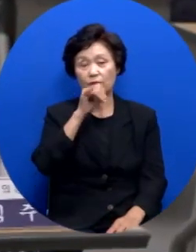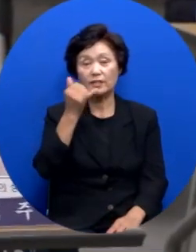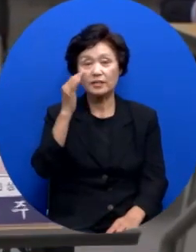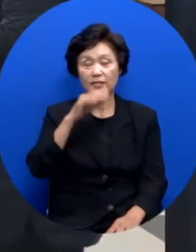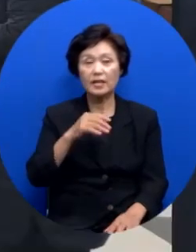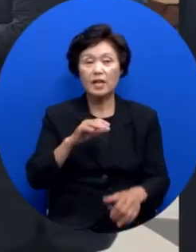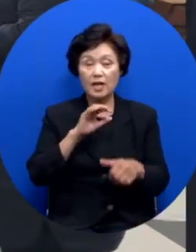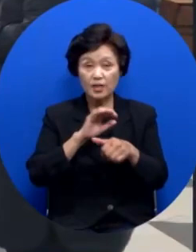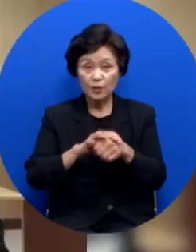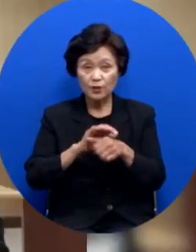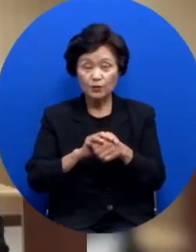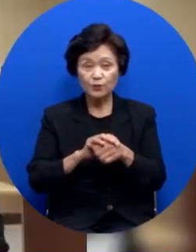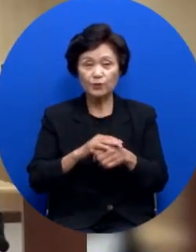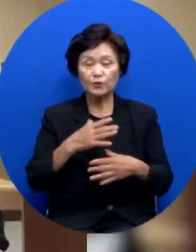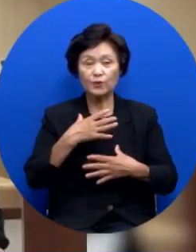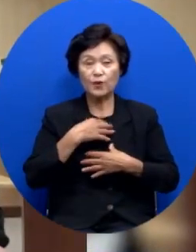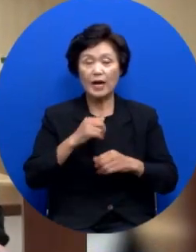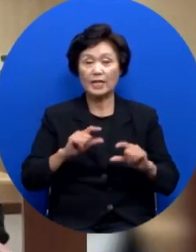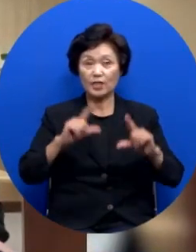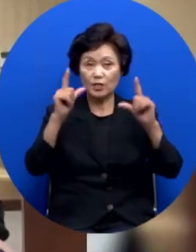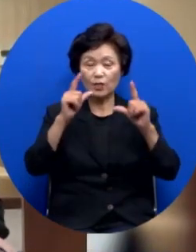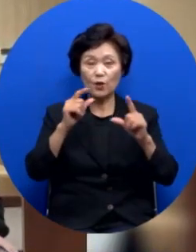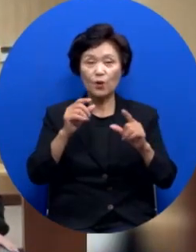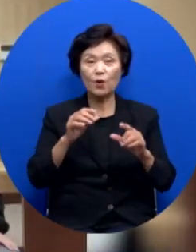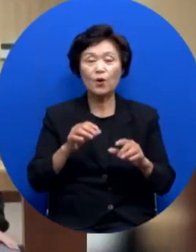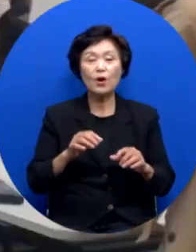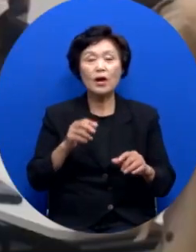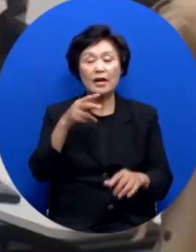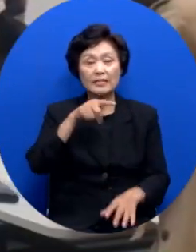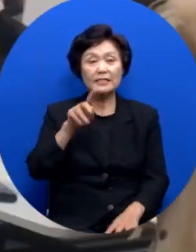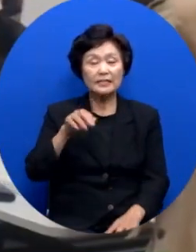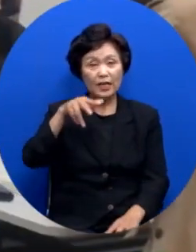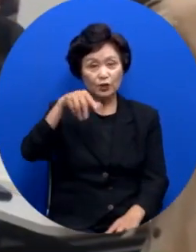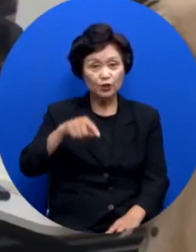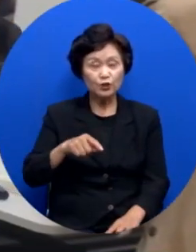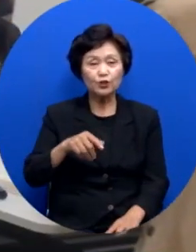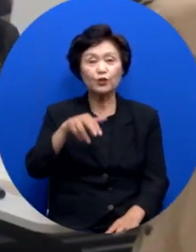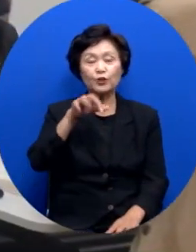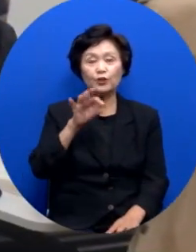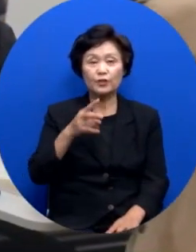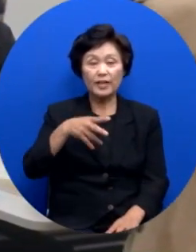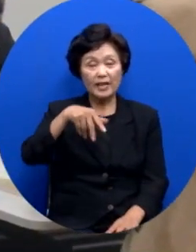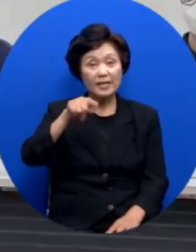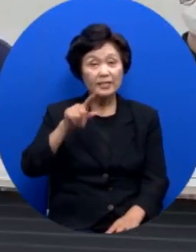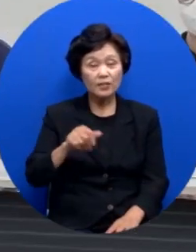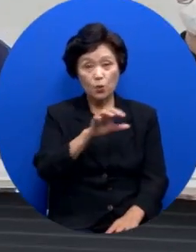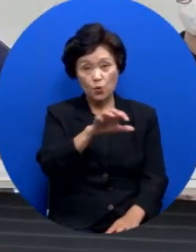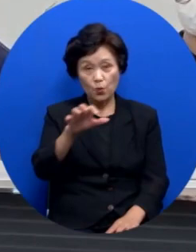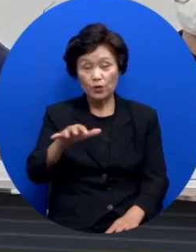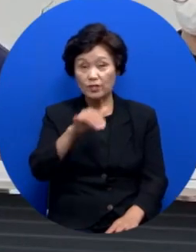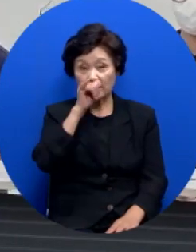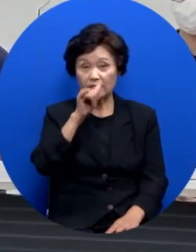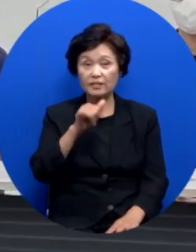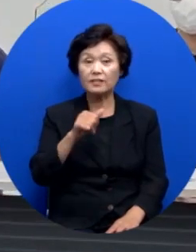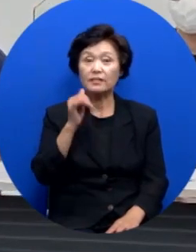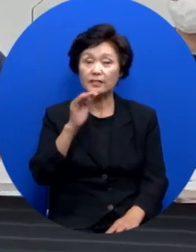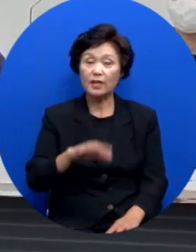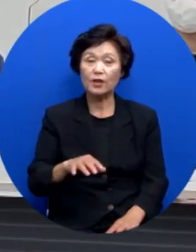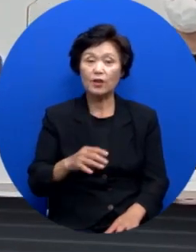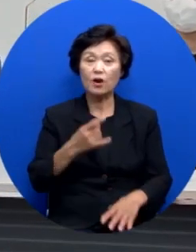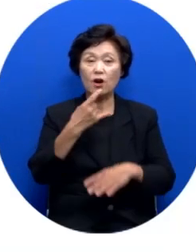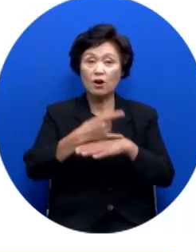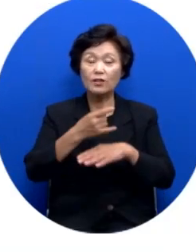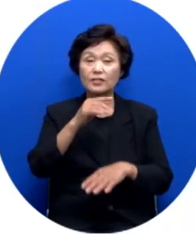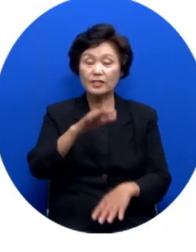경주, 안동, 상주, 예천 그리고 의성에서 진행되고 있는데 의성이 유일하게 중간지원